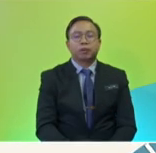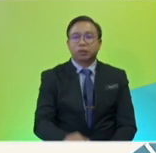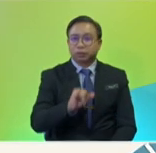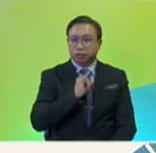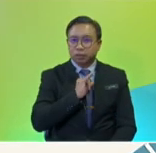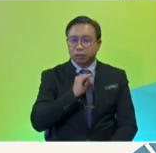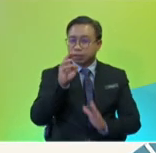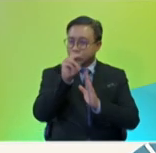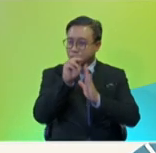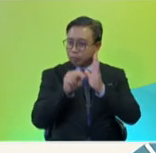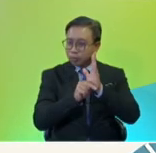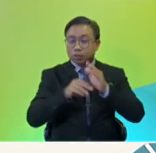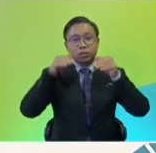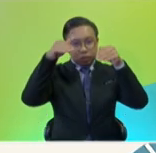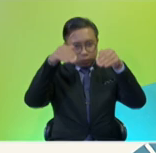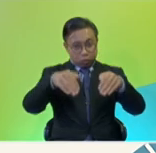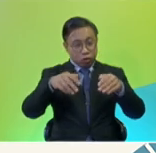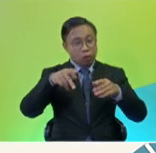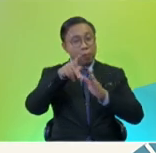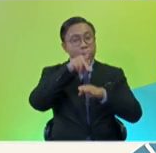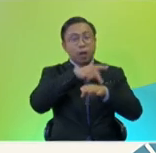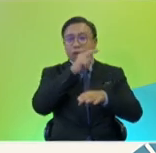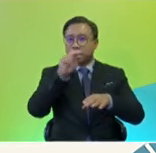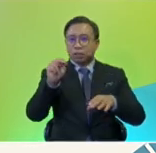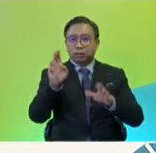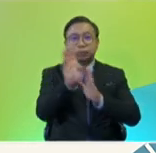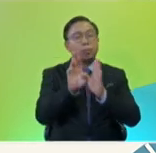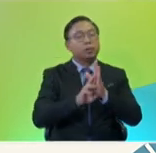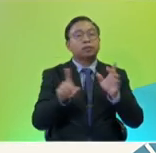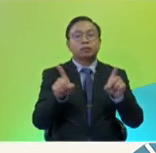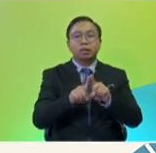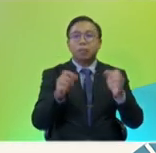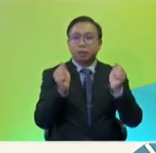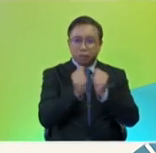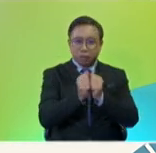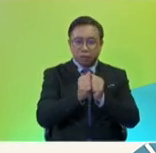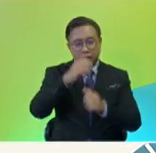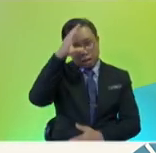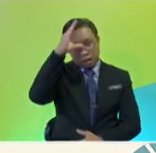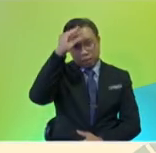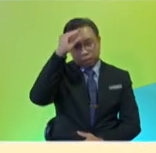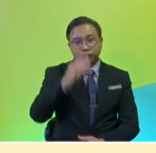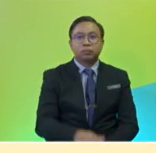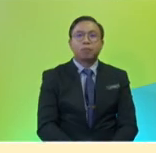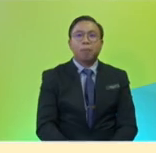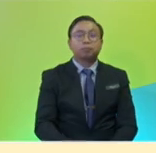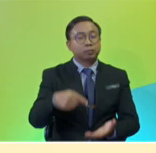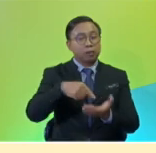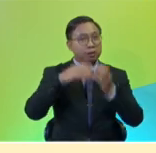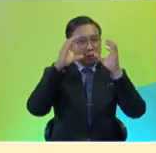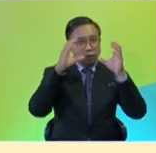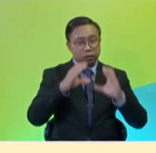Saya menjemur pakaian bersama dengan abang. Aha, betul. Inilah